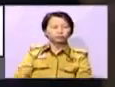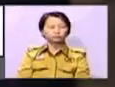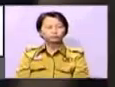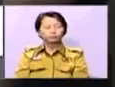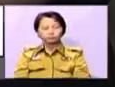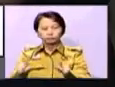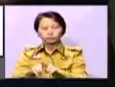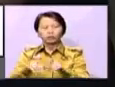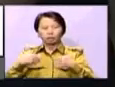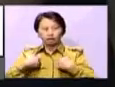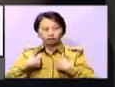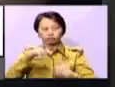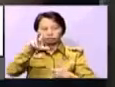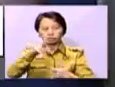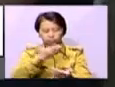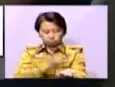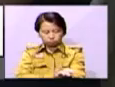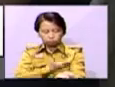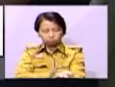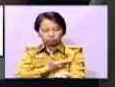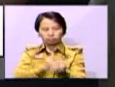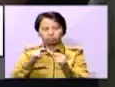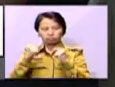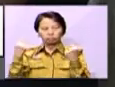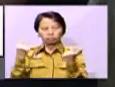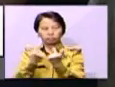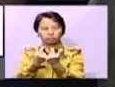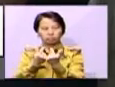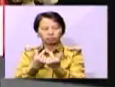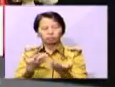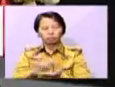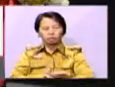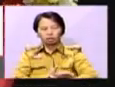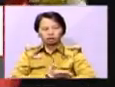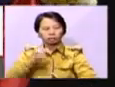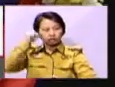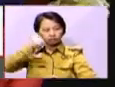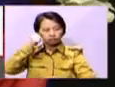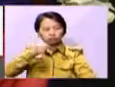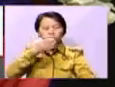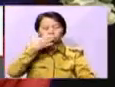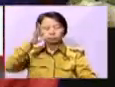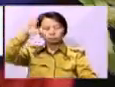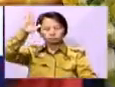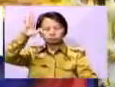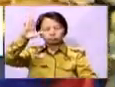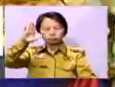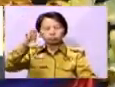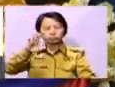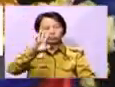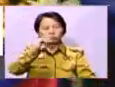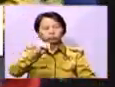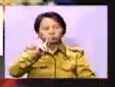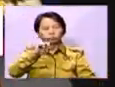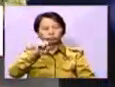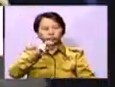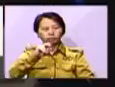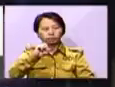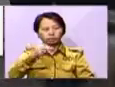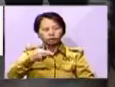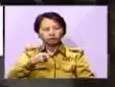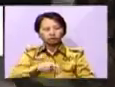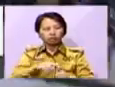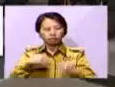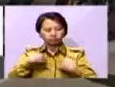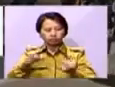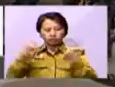Turut mengumpulkan 3 generasi kumpulan tersebut. Antaranya anak saudara Tunku Abdul Rahman Yang Mulia Tunku Mukminah Tunku Muhammad Jiwa